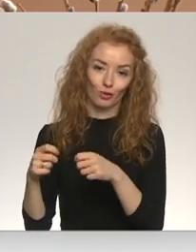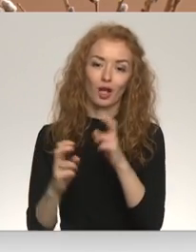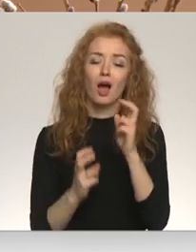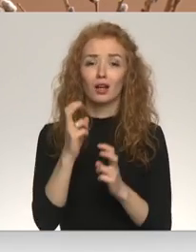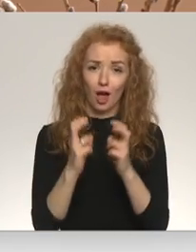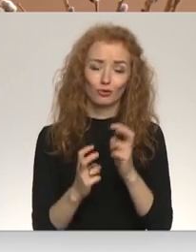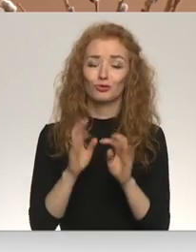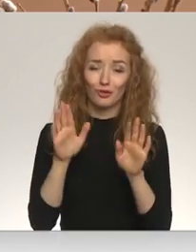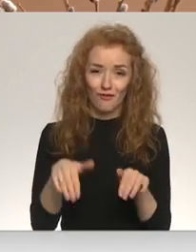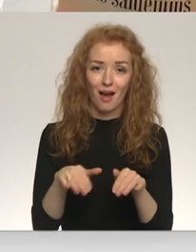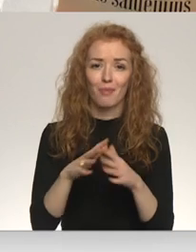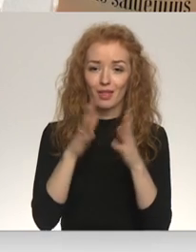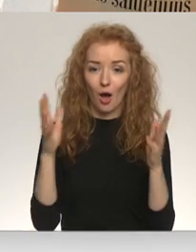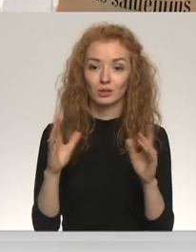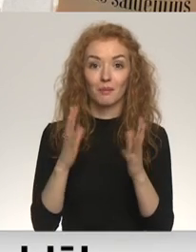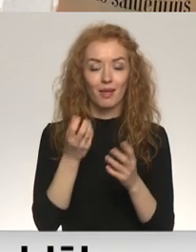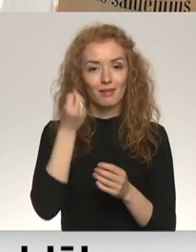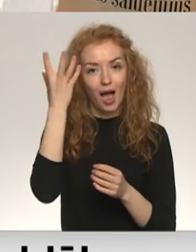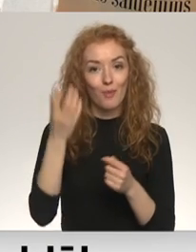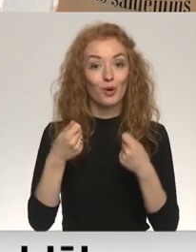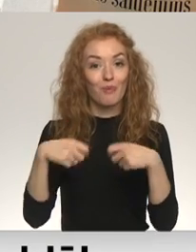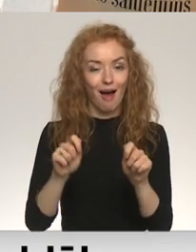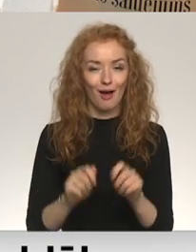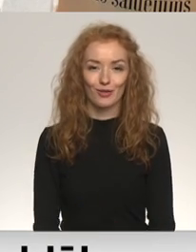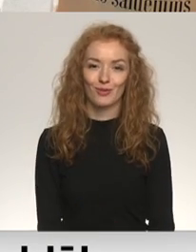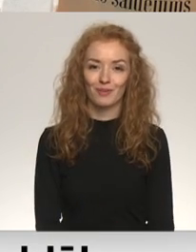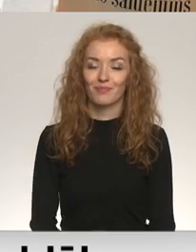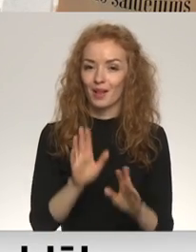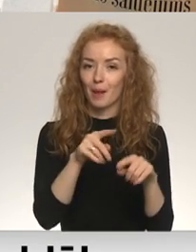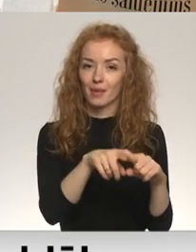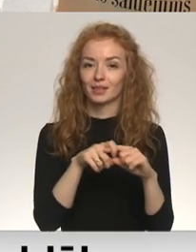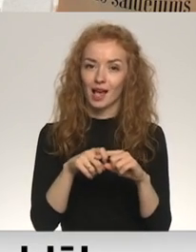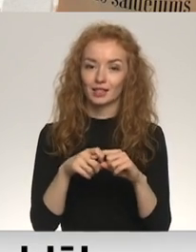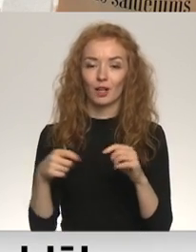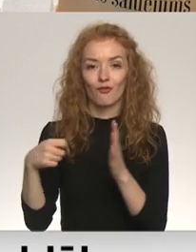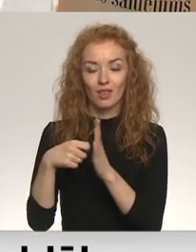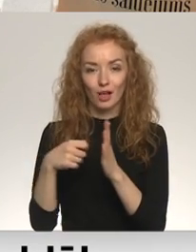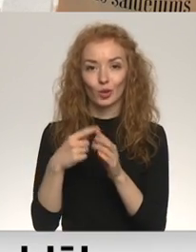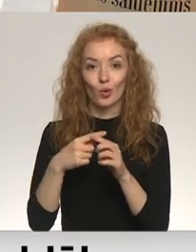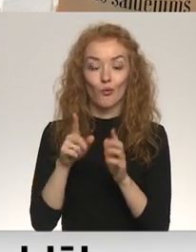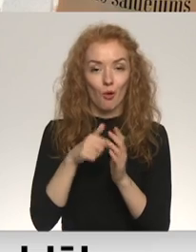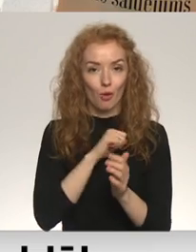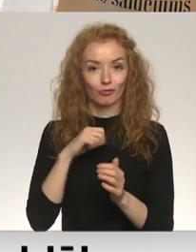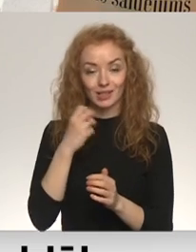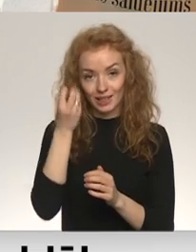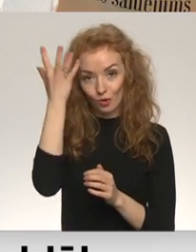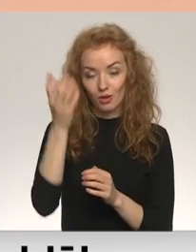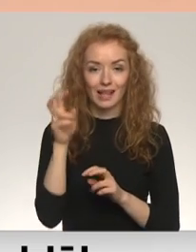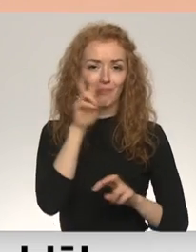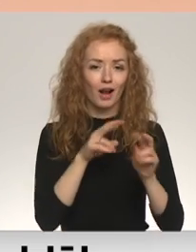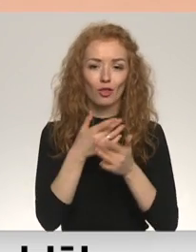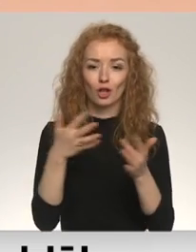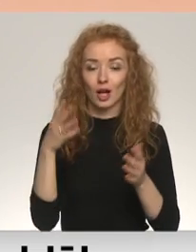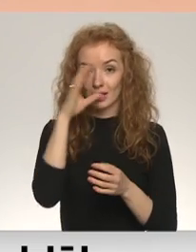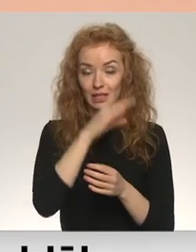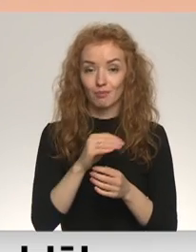Saražot jau tad varam daudz, bet jāmāk jau pārdot. Jā. Lai piesaistītu līdzekļus un izglītotos, Karīna izmantojas dažādas iespējas,